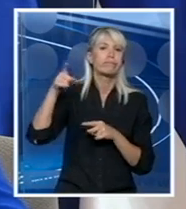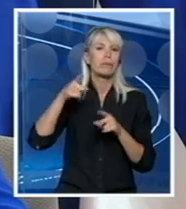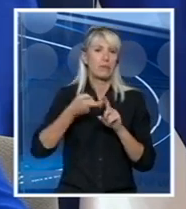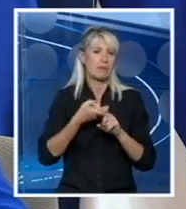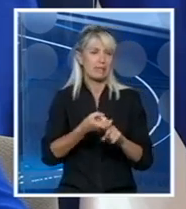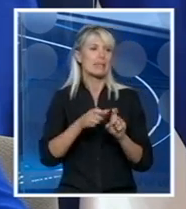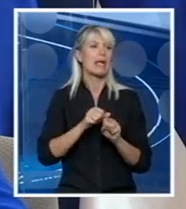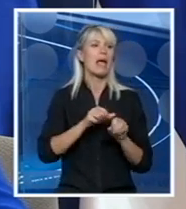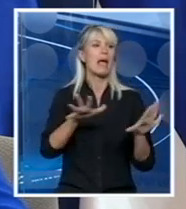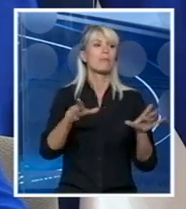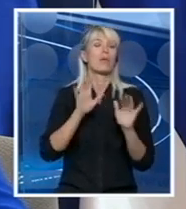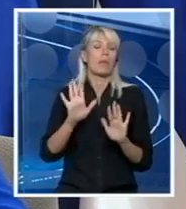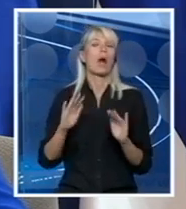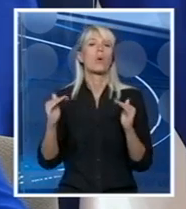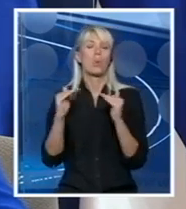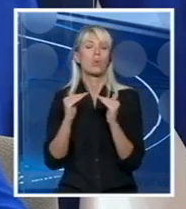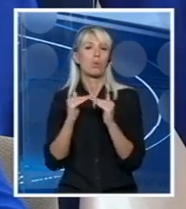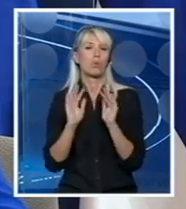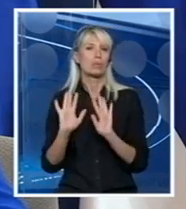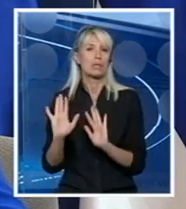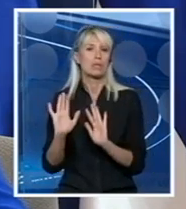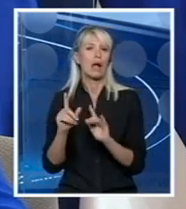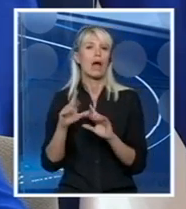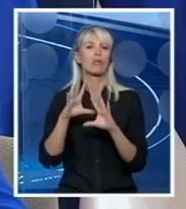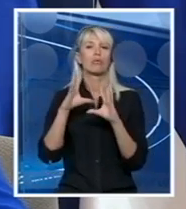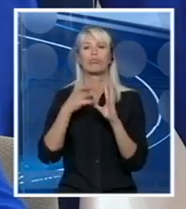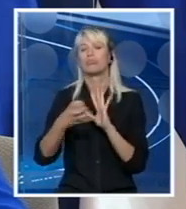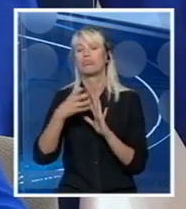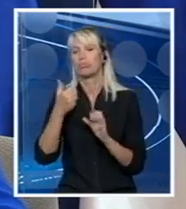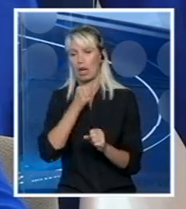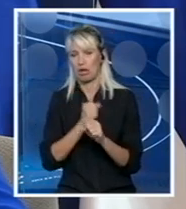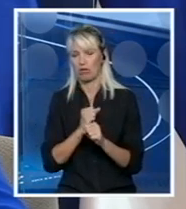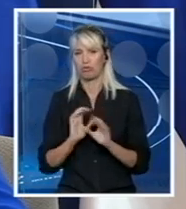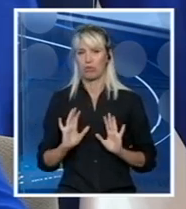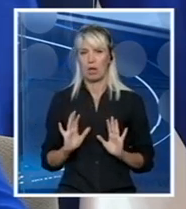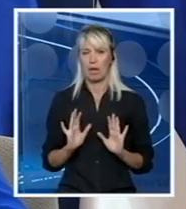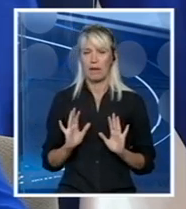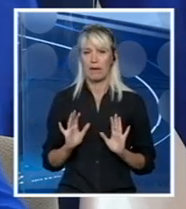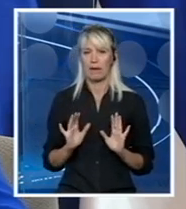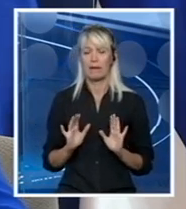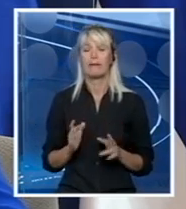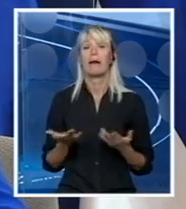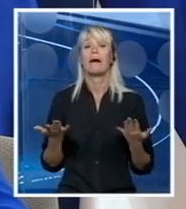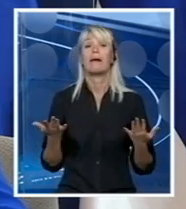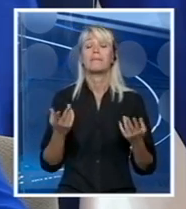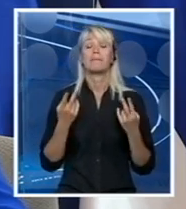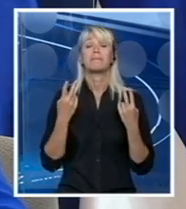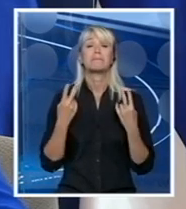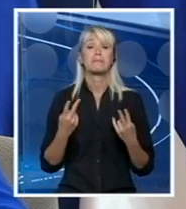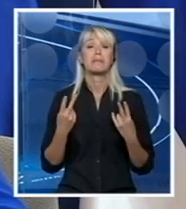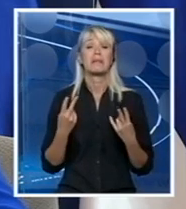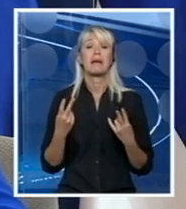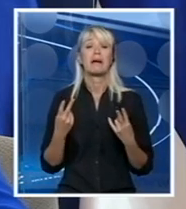u skladu sa tim i odgovarajuće mere i postupke, ali ono što jeste suština